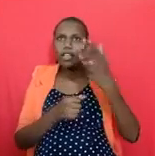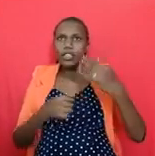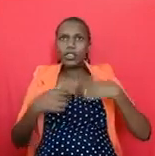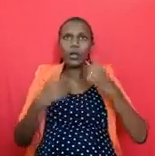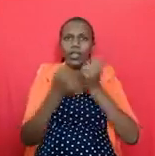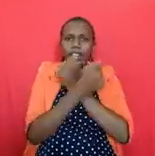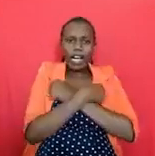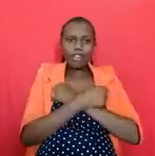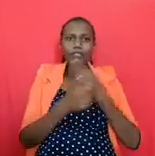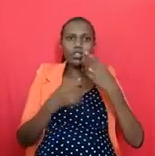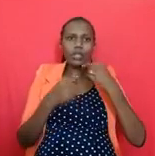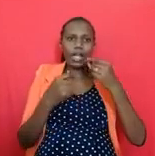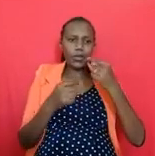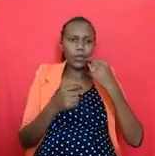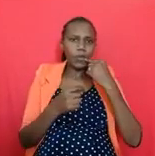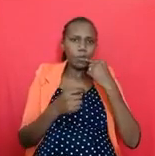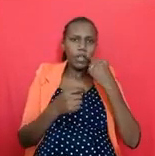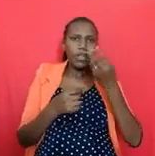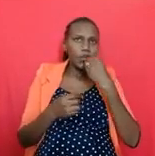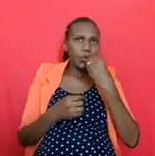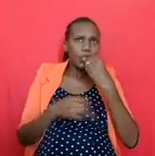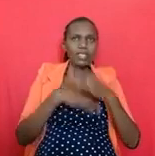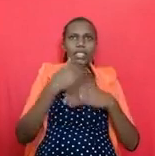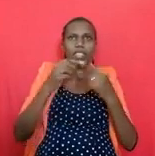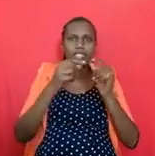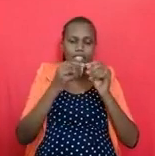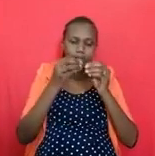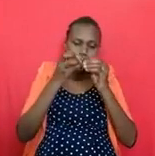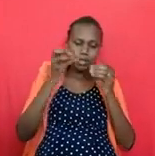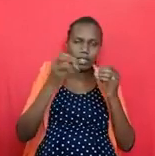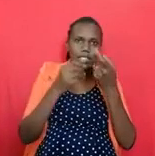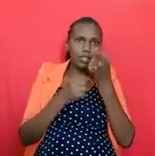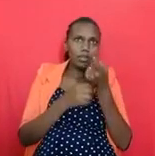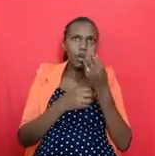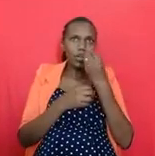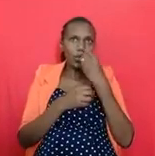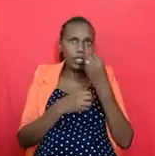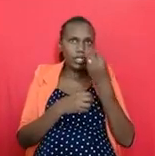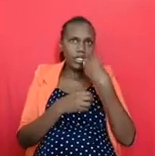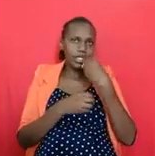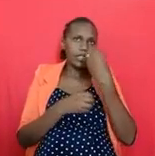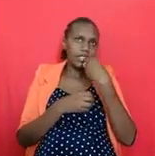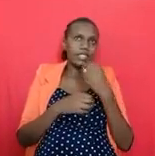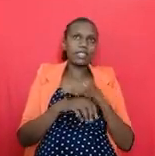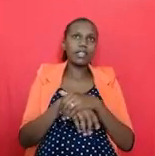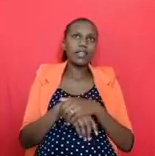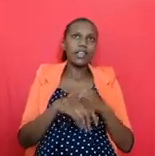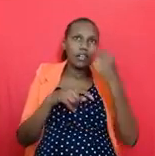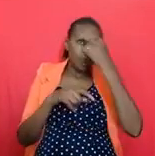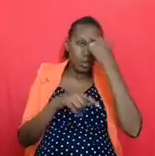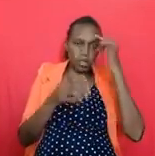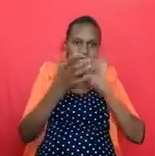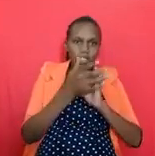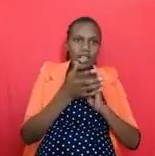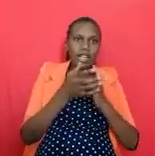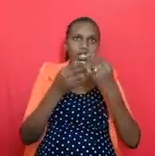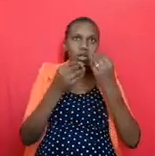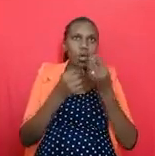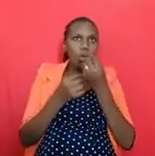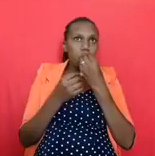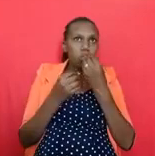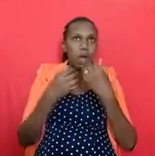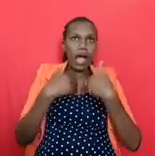ni mwakiririkana uria twekaga wakinyagia cukari nuthu uria ugutumitwo tondu karimaini kau mundu